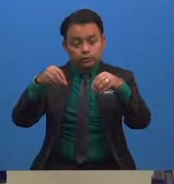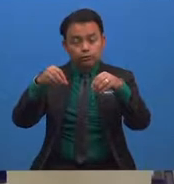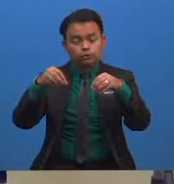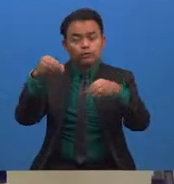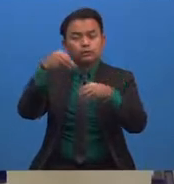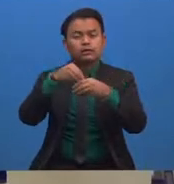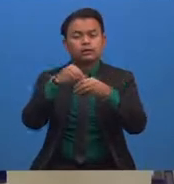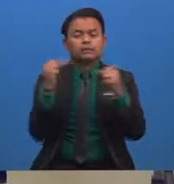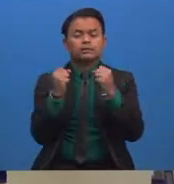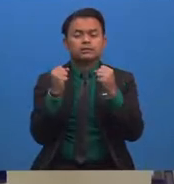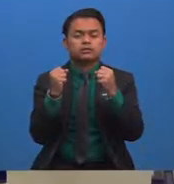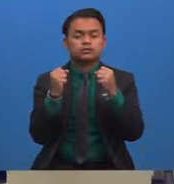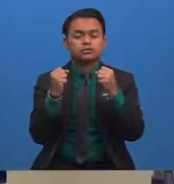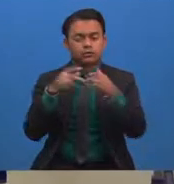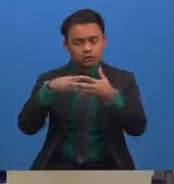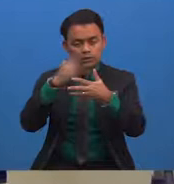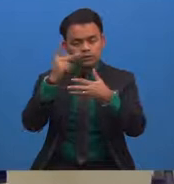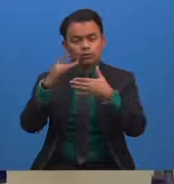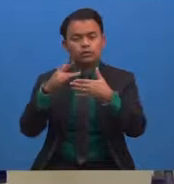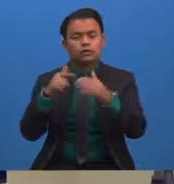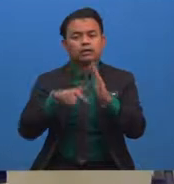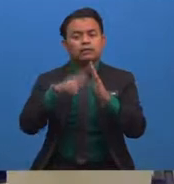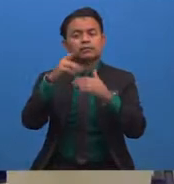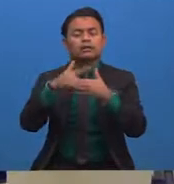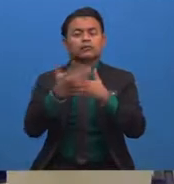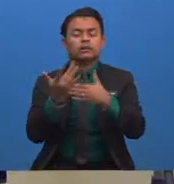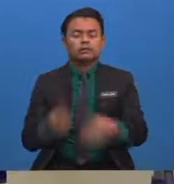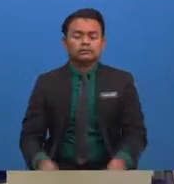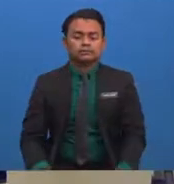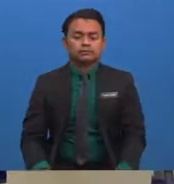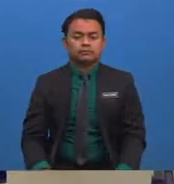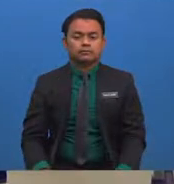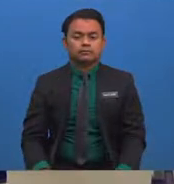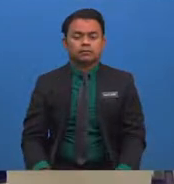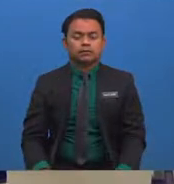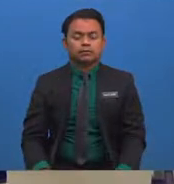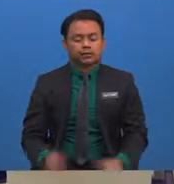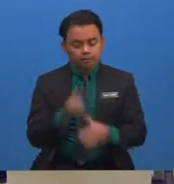awal dan biarkan seketika pada suhu bilik sebelum digunakan.